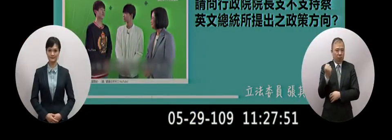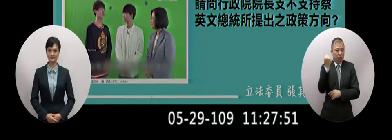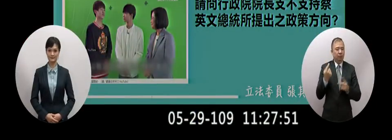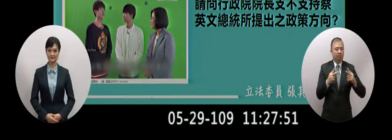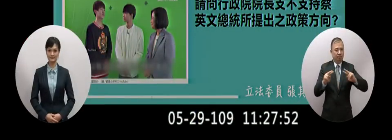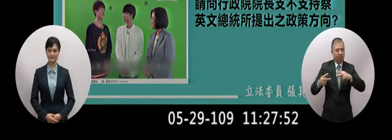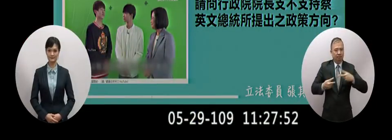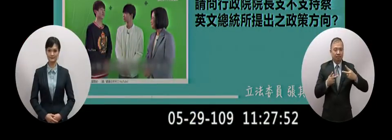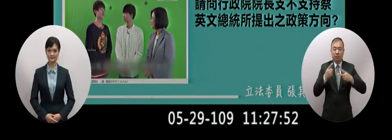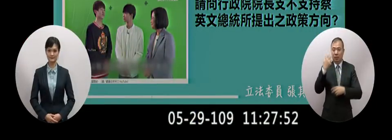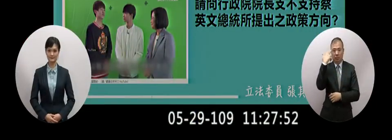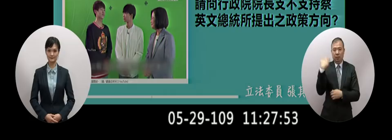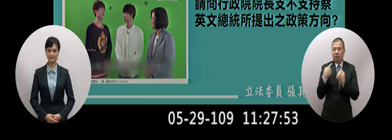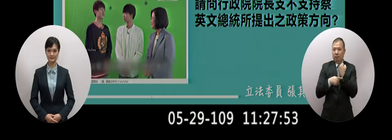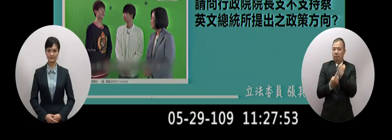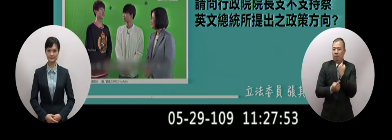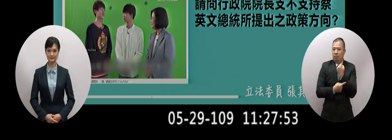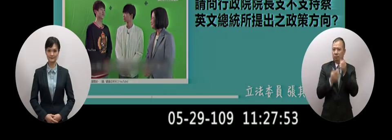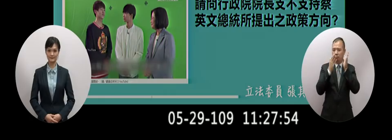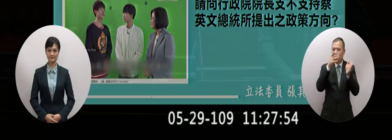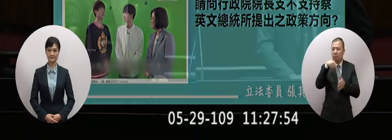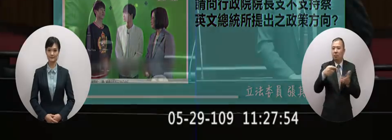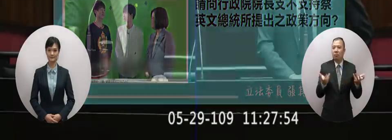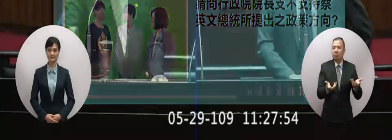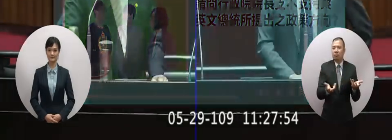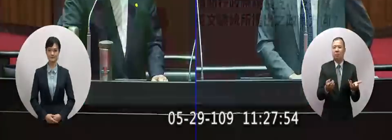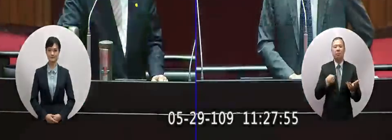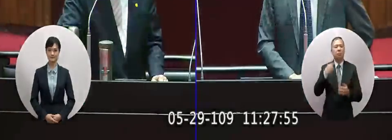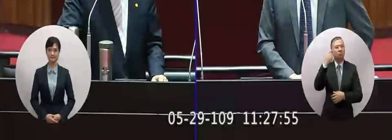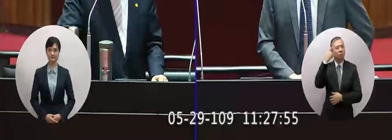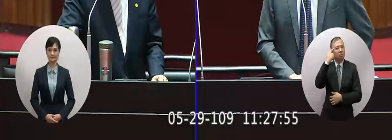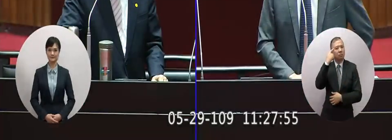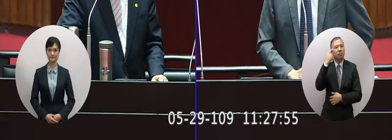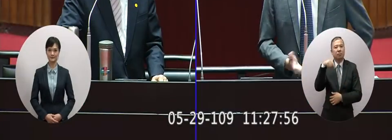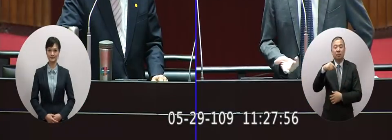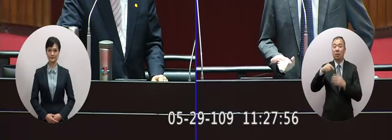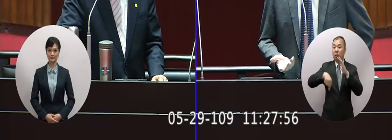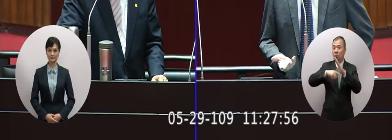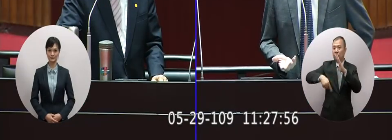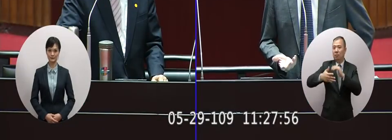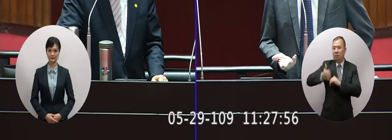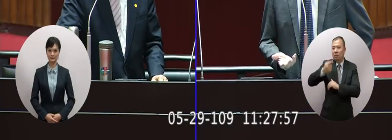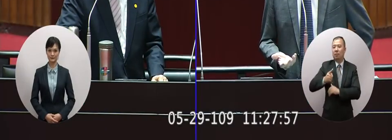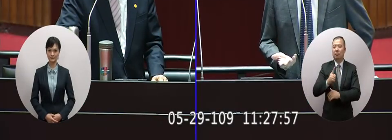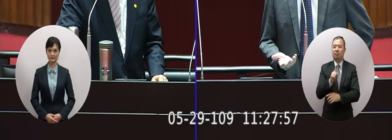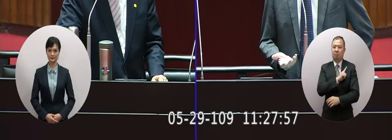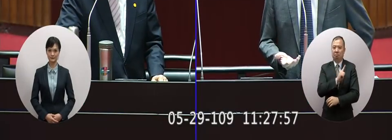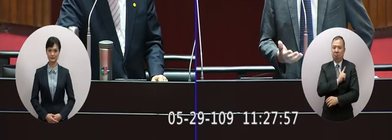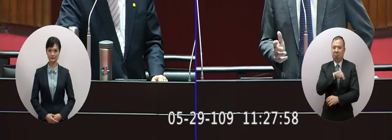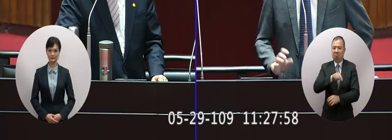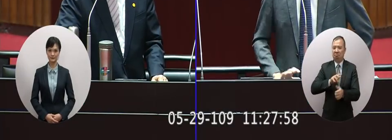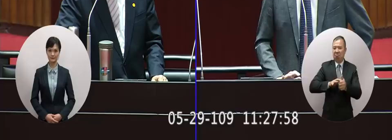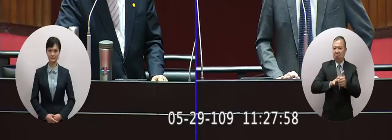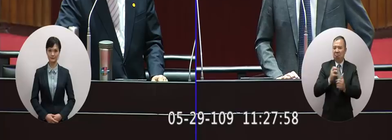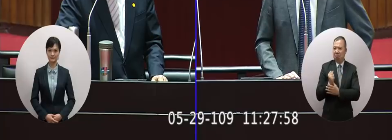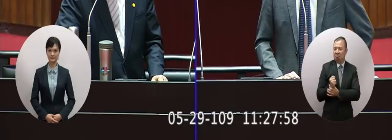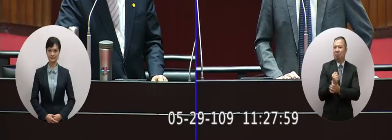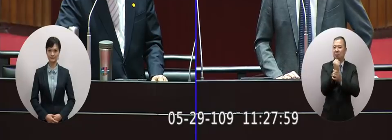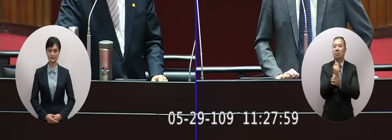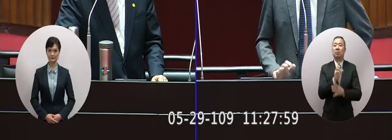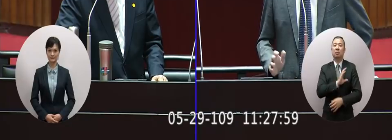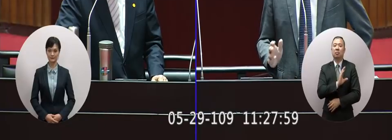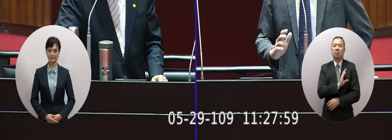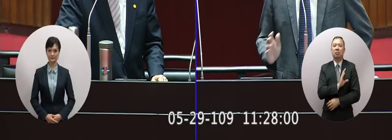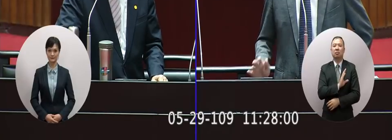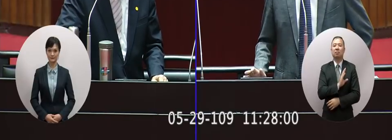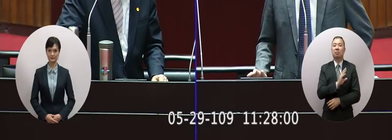这个修宪的一个部分哈。那我想这个部分哈，应该是院长绝对是支持了哈，应该是，而且我觉得这个大概也是